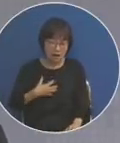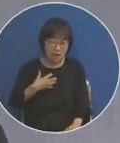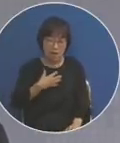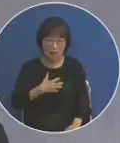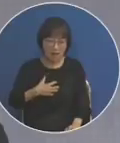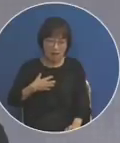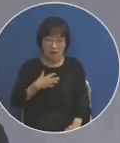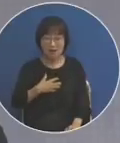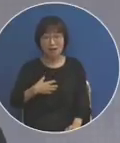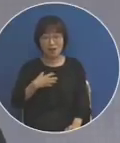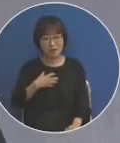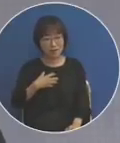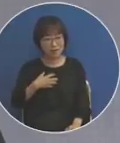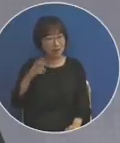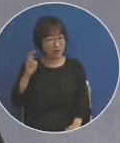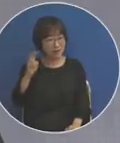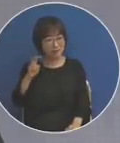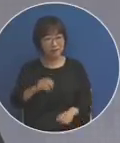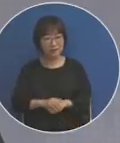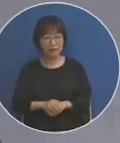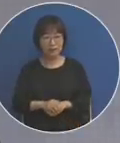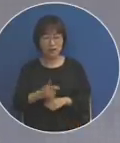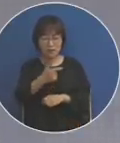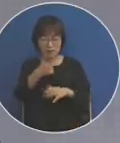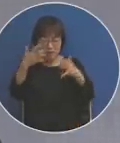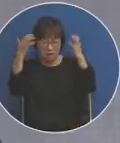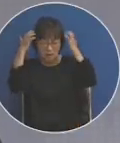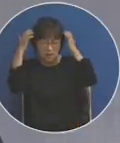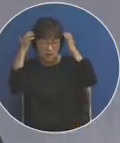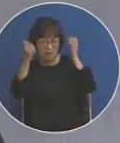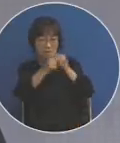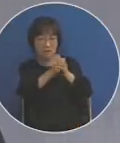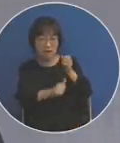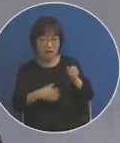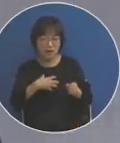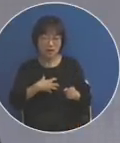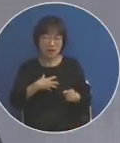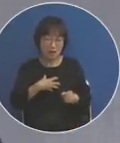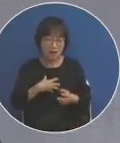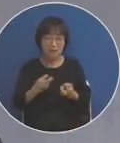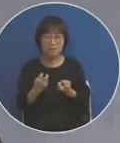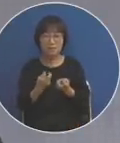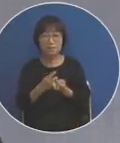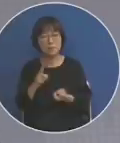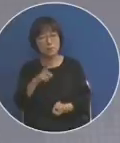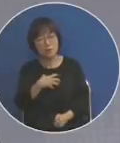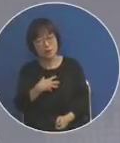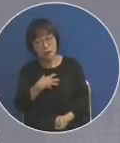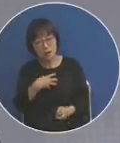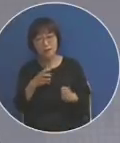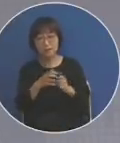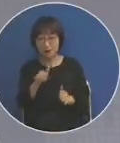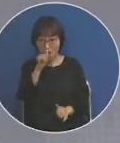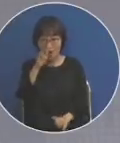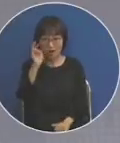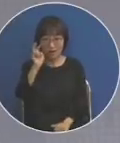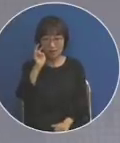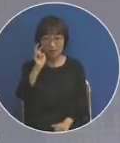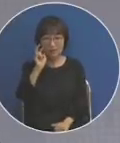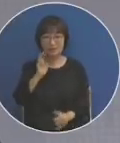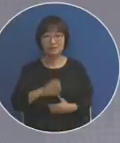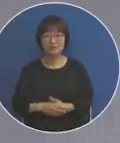suffering. 나는 너무 큰 고통 속에 있다. 어떻게 하면 좋겠냐? 이런 분도 있을 겁니다. In such great hardship and suffering, what should I